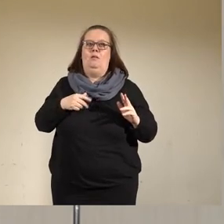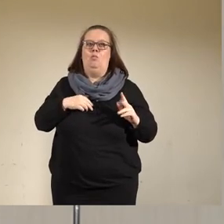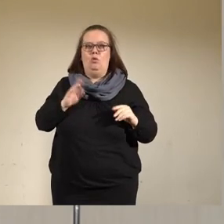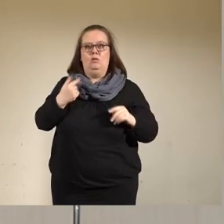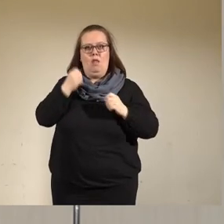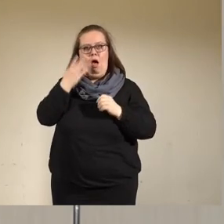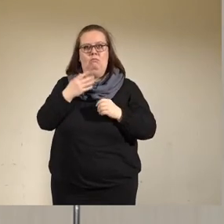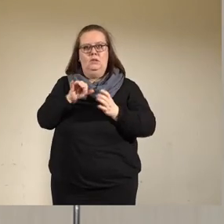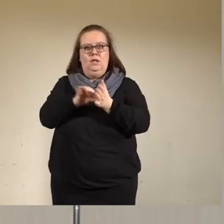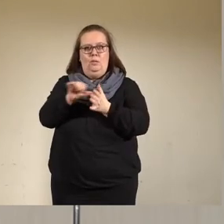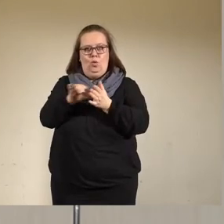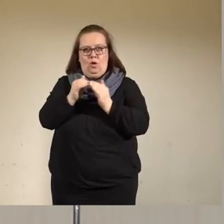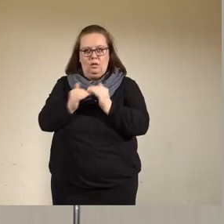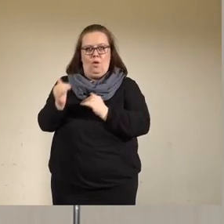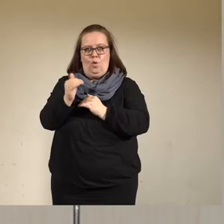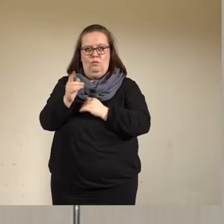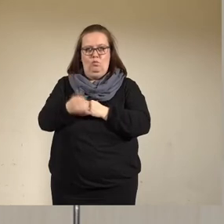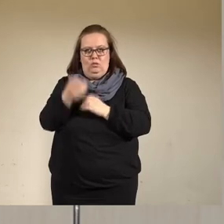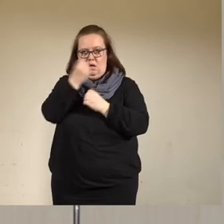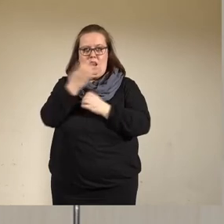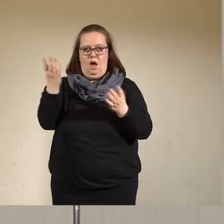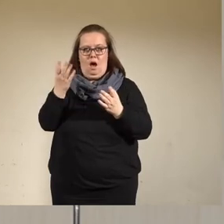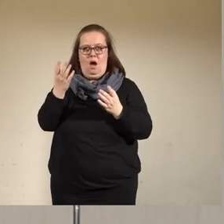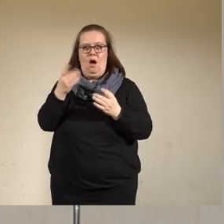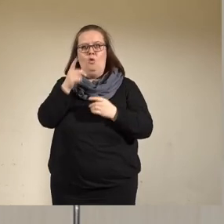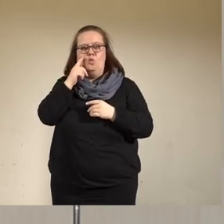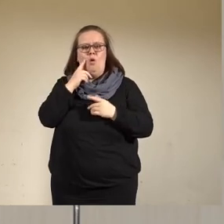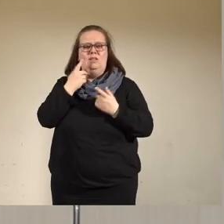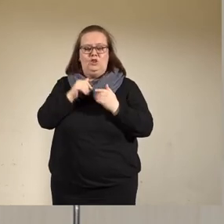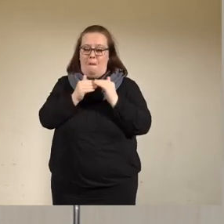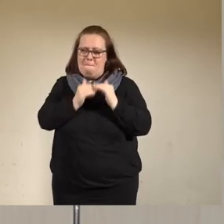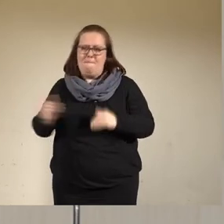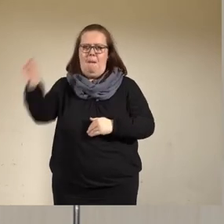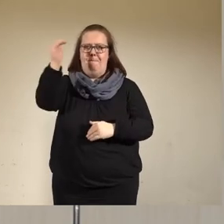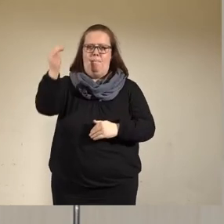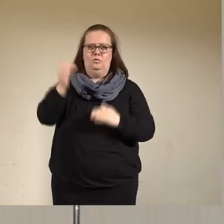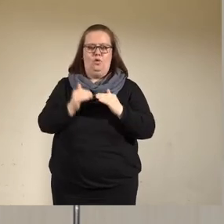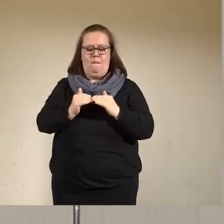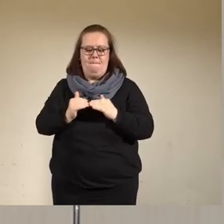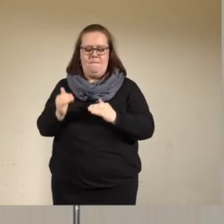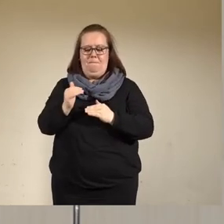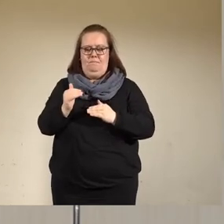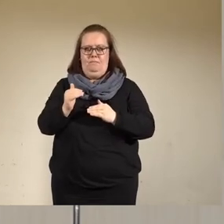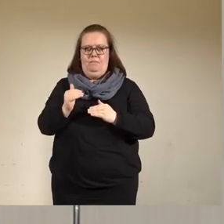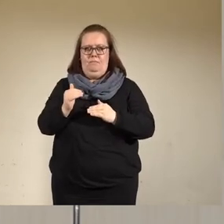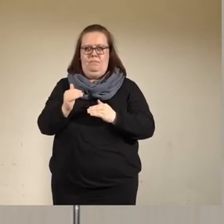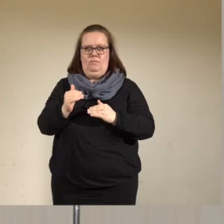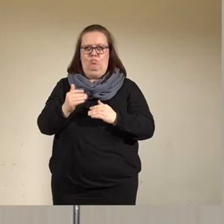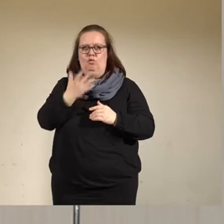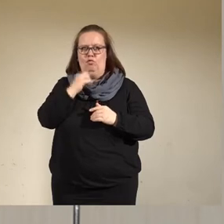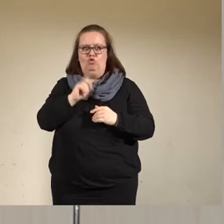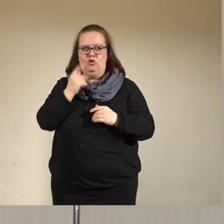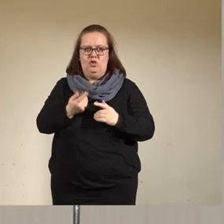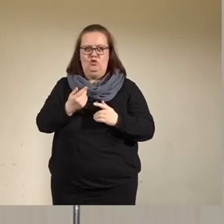Gebühren erhöht. Das muss ich hier so sagen. Sie werden nur moderater, und zwar also moderater erhöht. Wir wollten eben